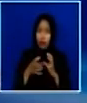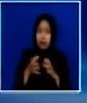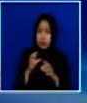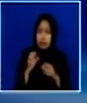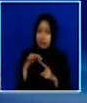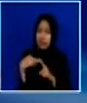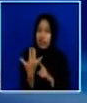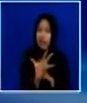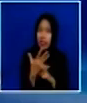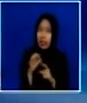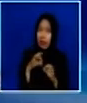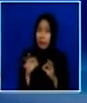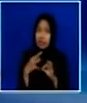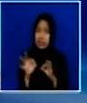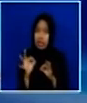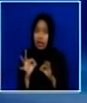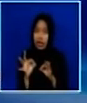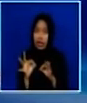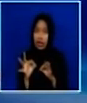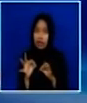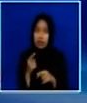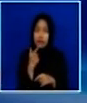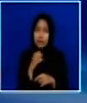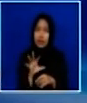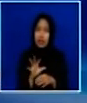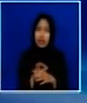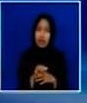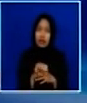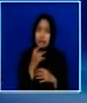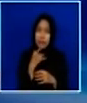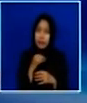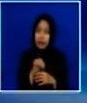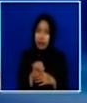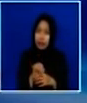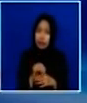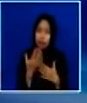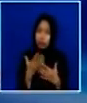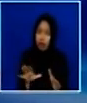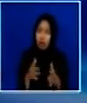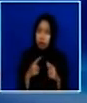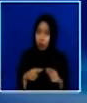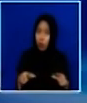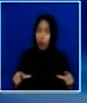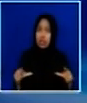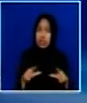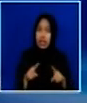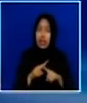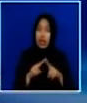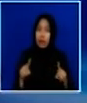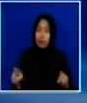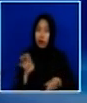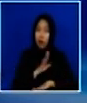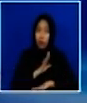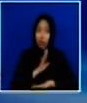Kabupaten Pacitan dan sangat Hai luas Namun demikian perlu